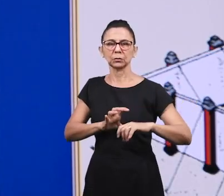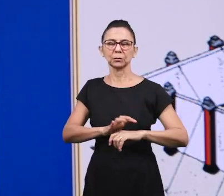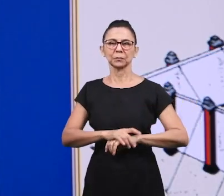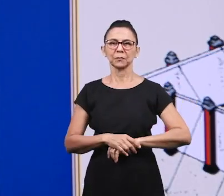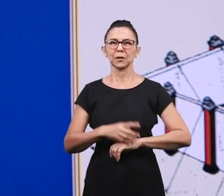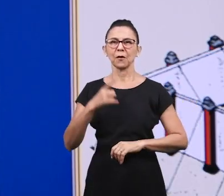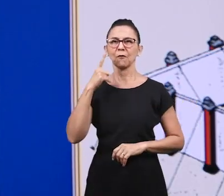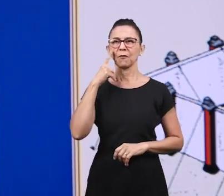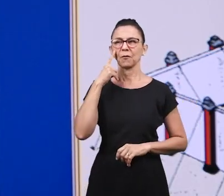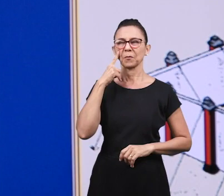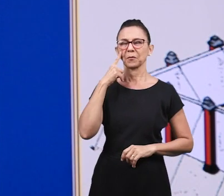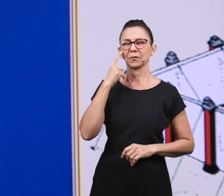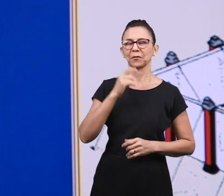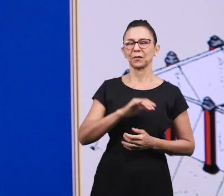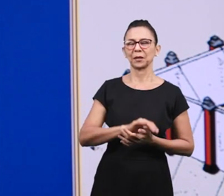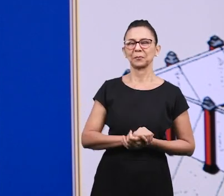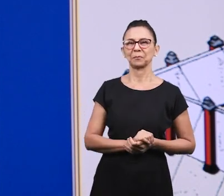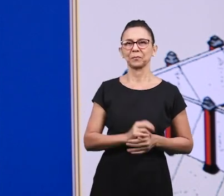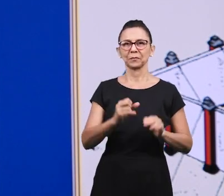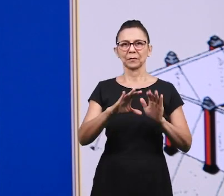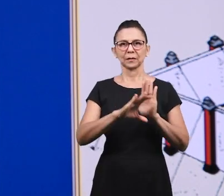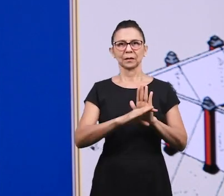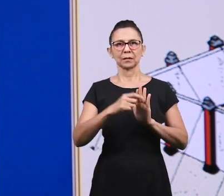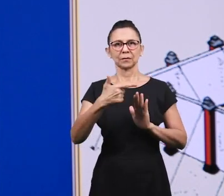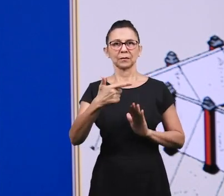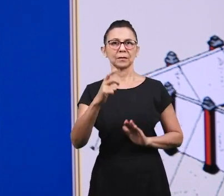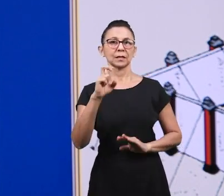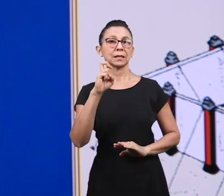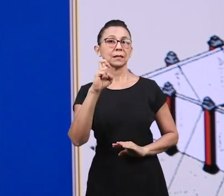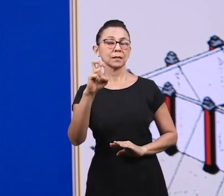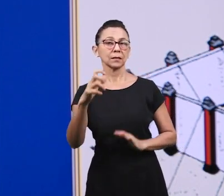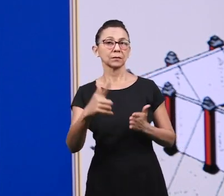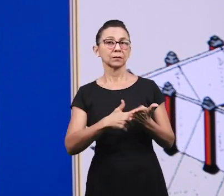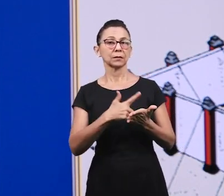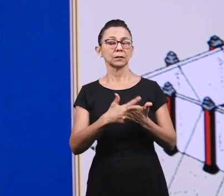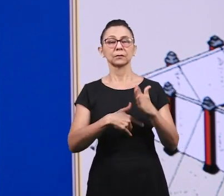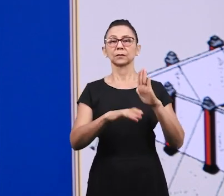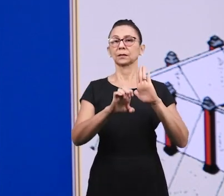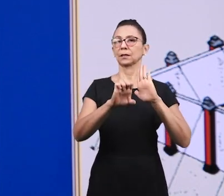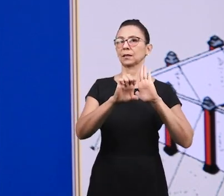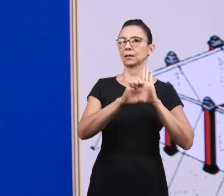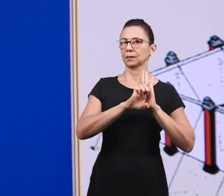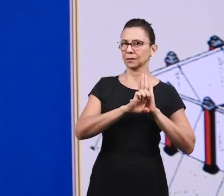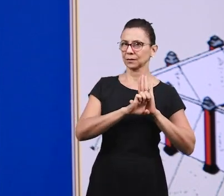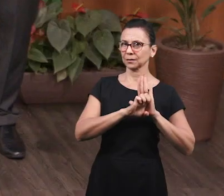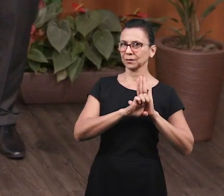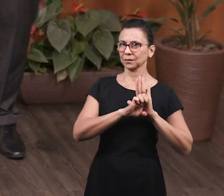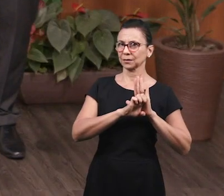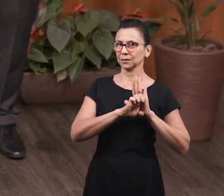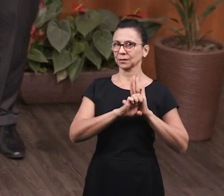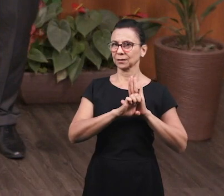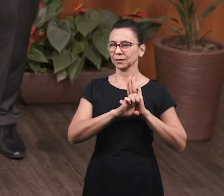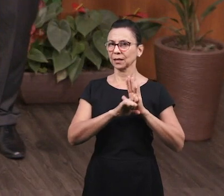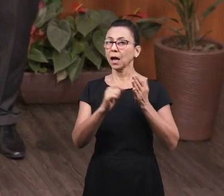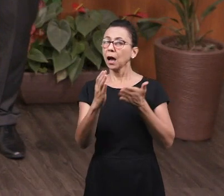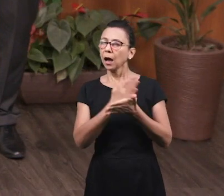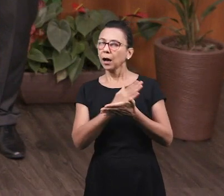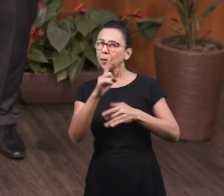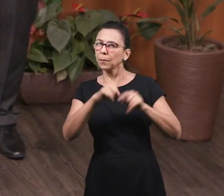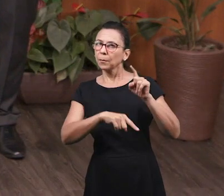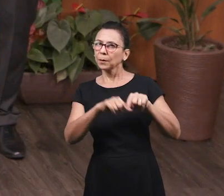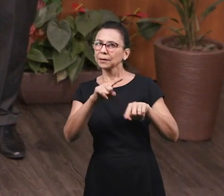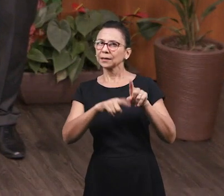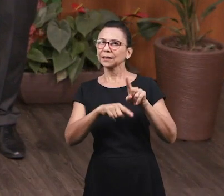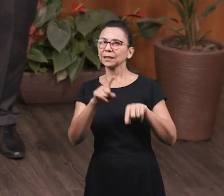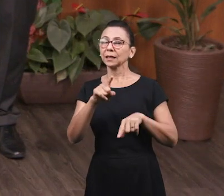rotor vers donc la cour intérieure. Nous allons voir au chapitre 5 du verset